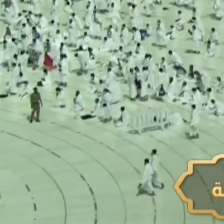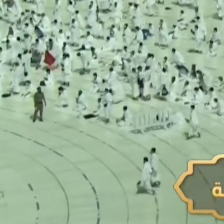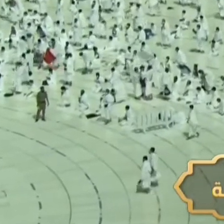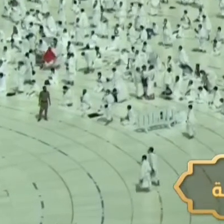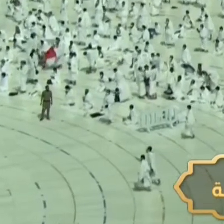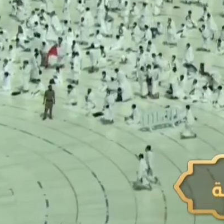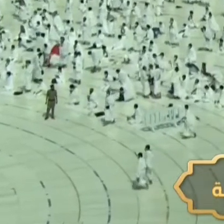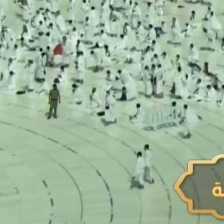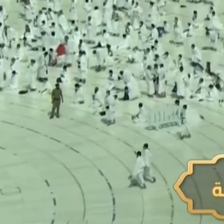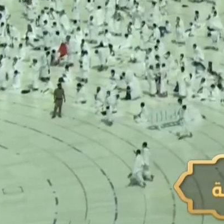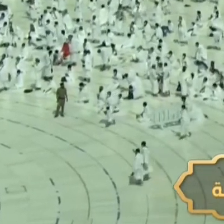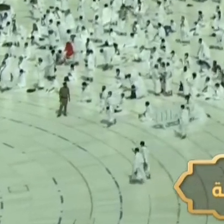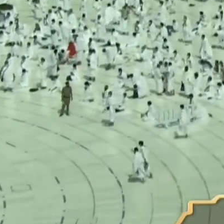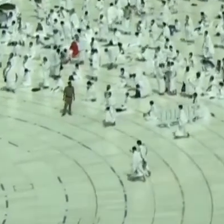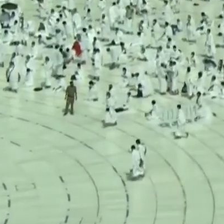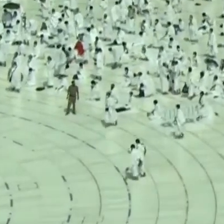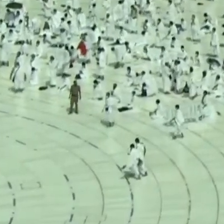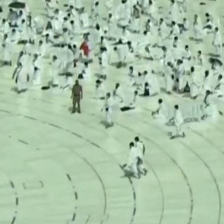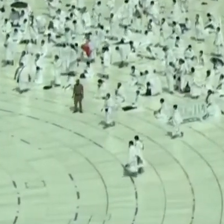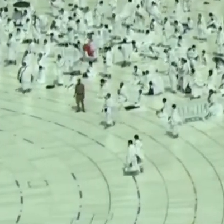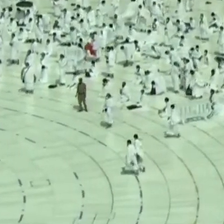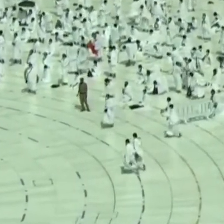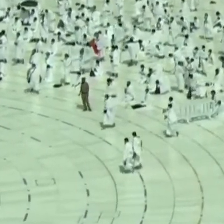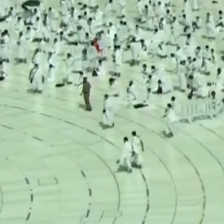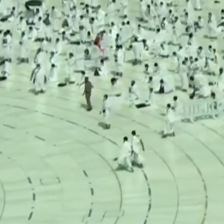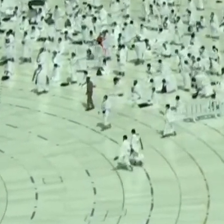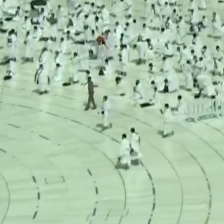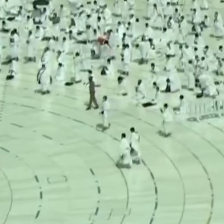في رحاب بيت الله الحرام،